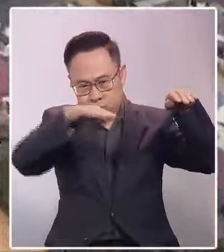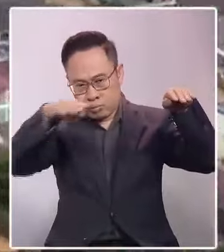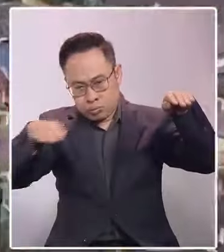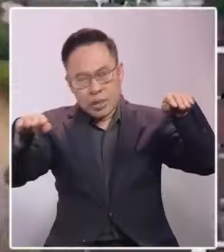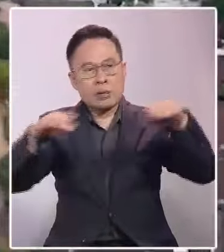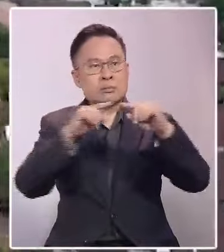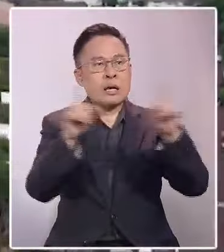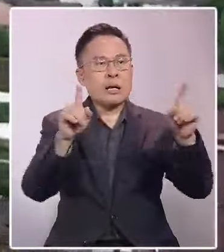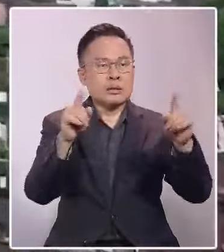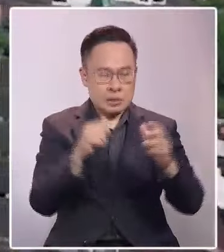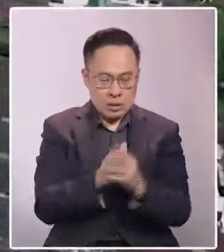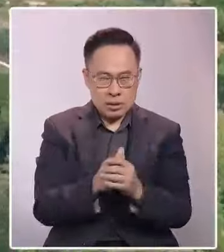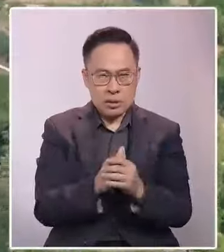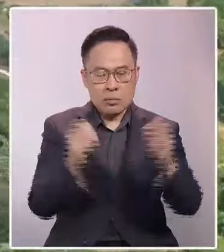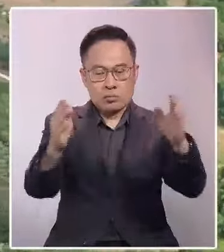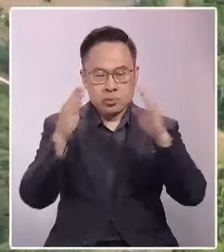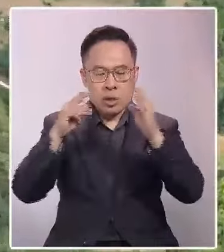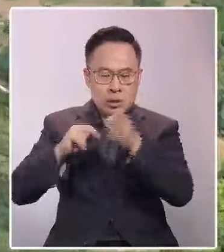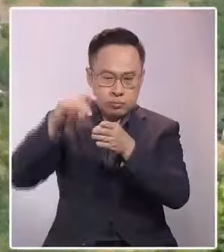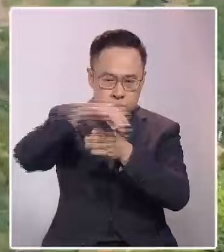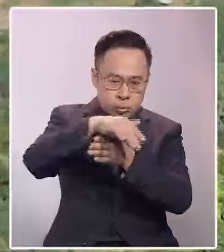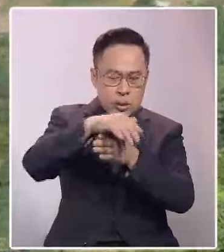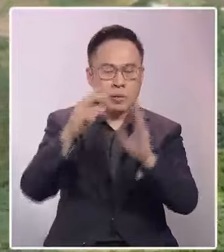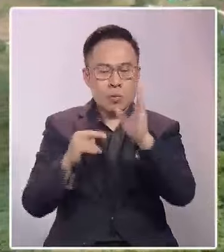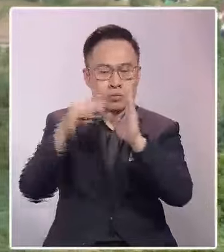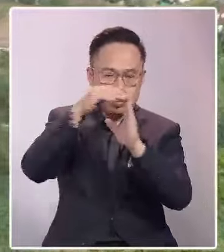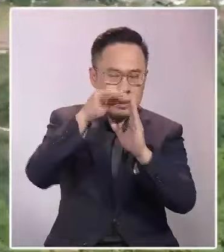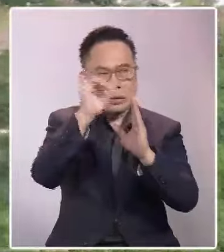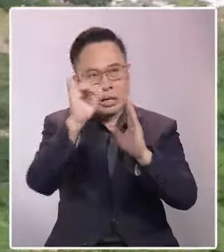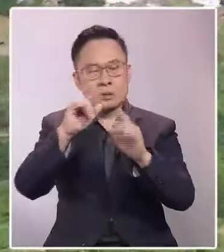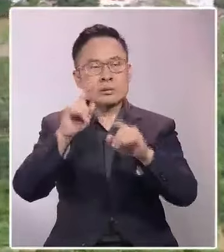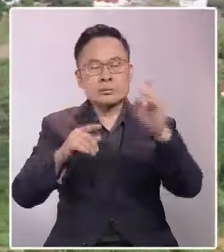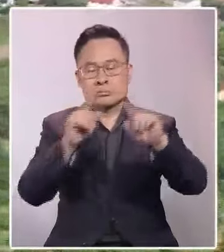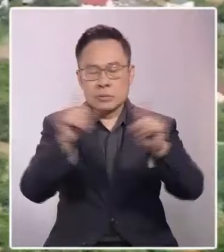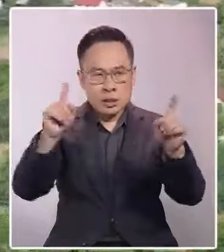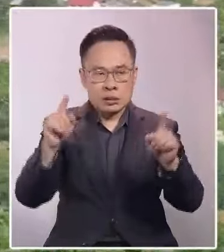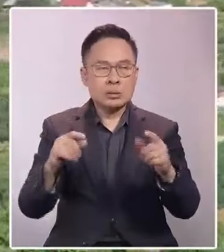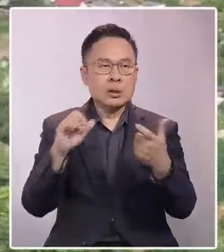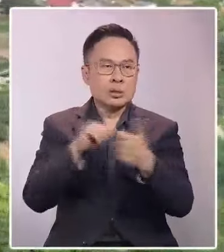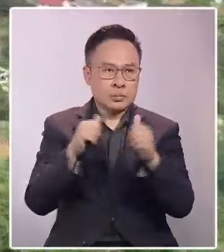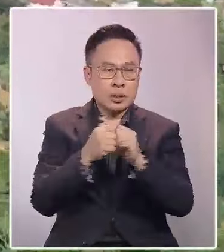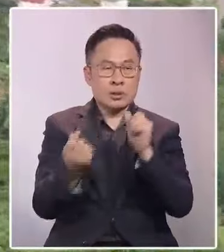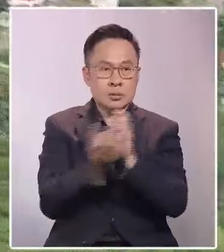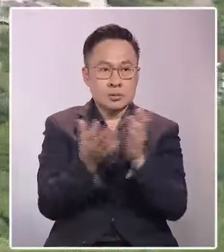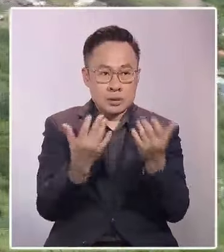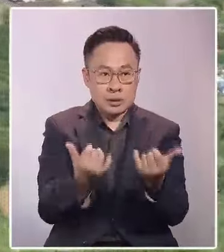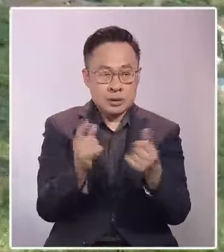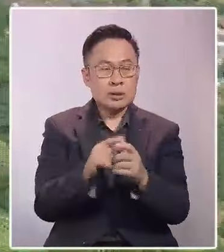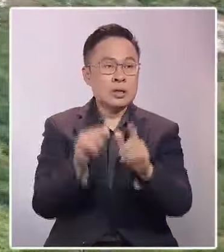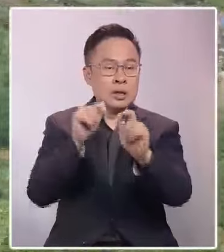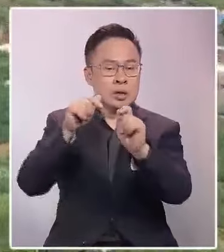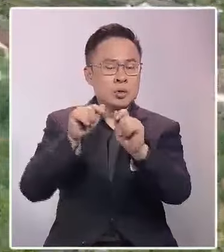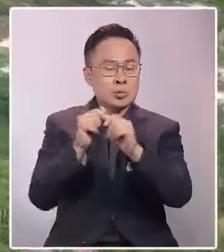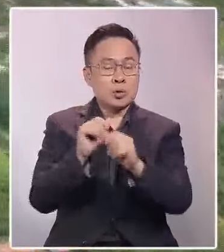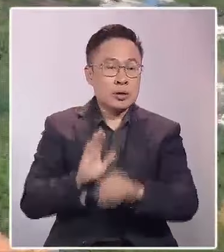ท่วมน้อยหน่อยบางจุดอาจจะมีท่วมมากหน่อยนะครับซึ่งล่าสุดณเวลานี้เนี่ยเ่อในพื้นที่ของตัว